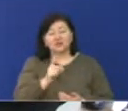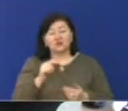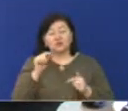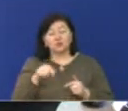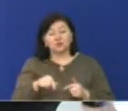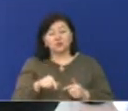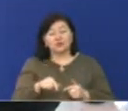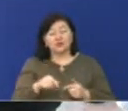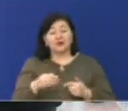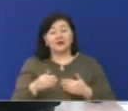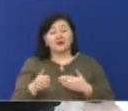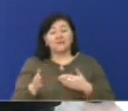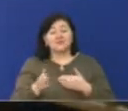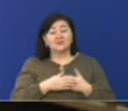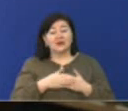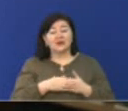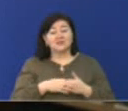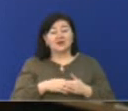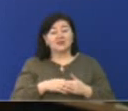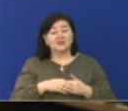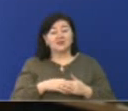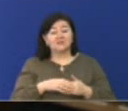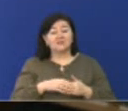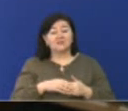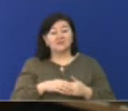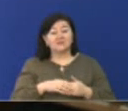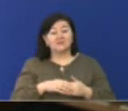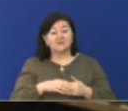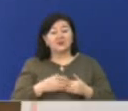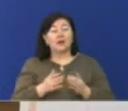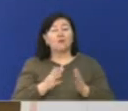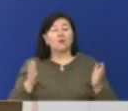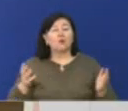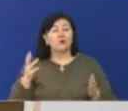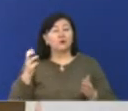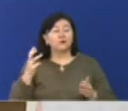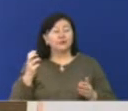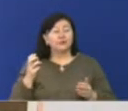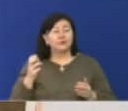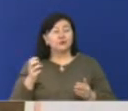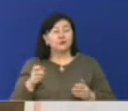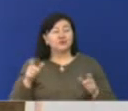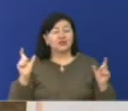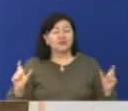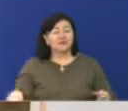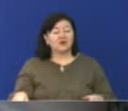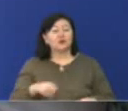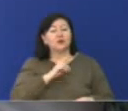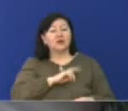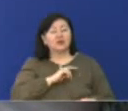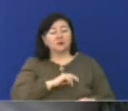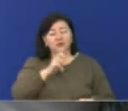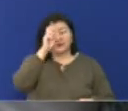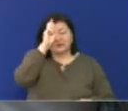наказание более 300 бывших государственных служащих. В ходе мероприятия сотрудники исправительного учреждения показали условия жизни заключенных.